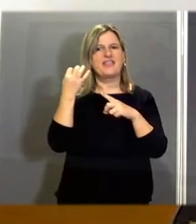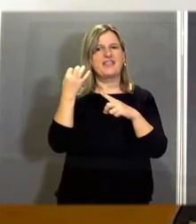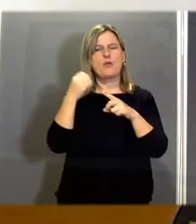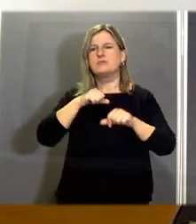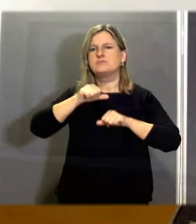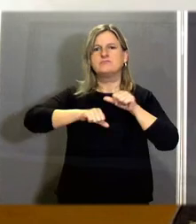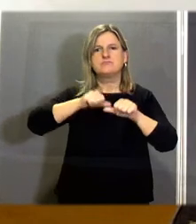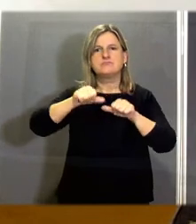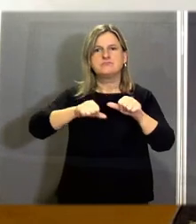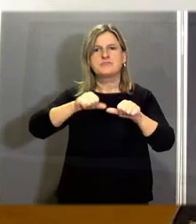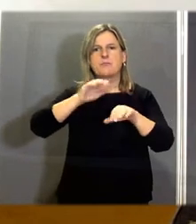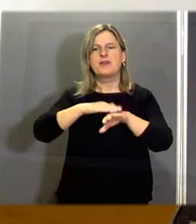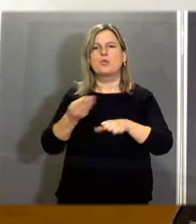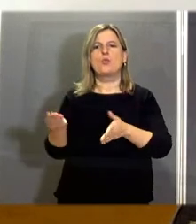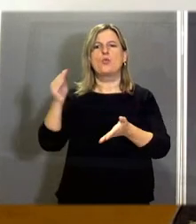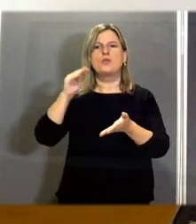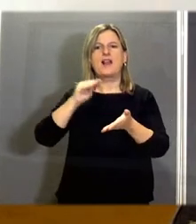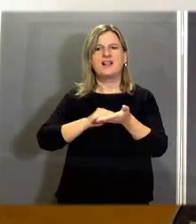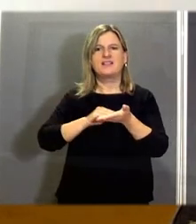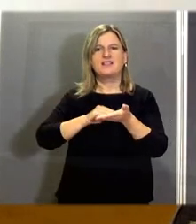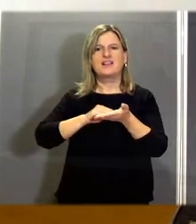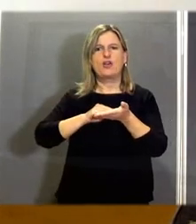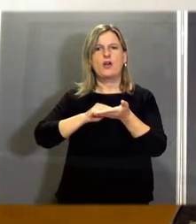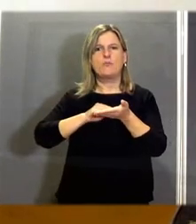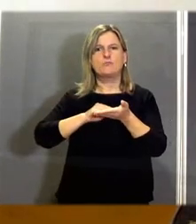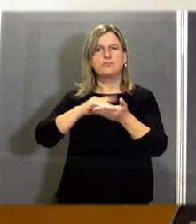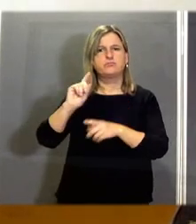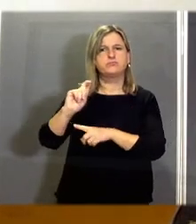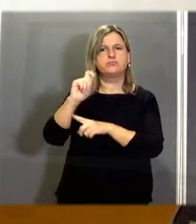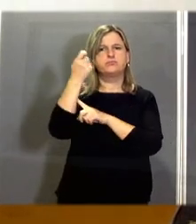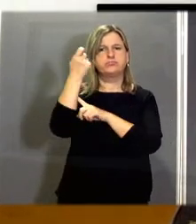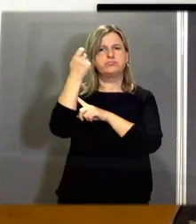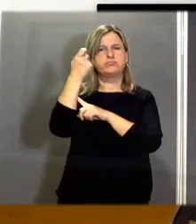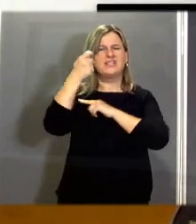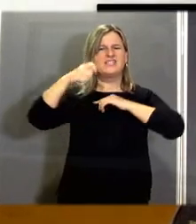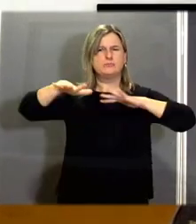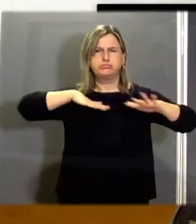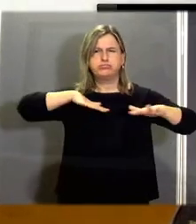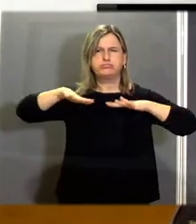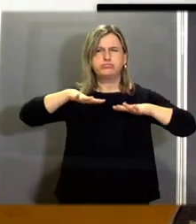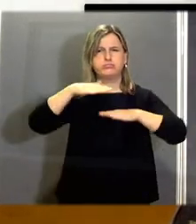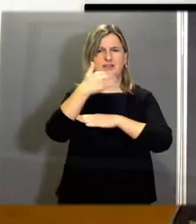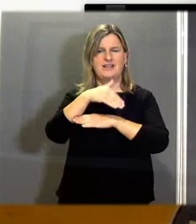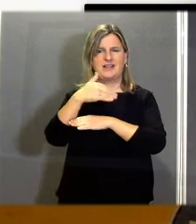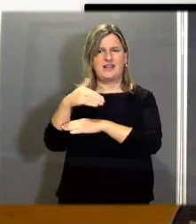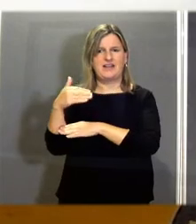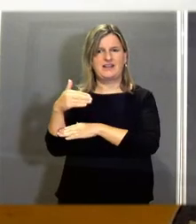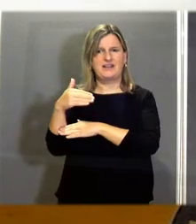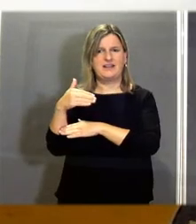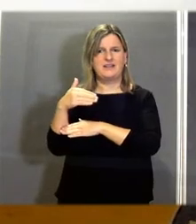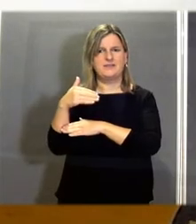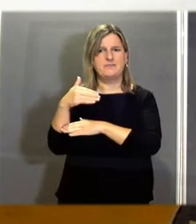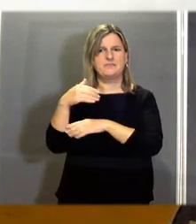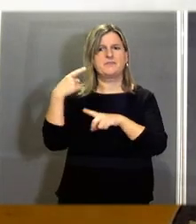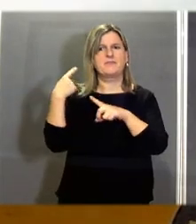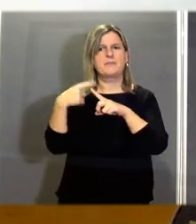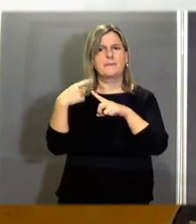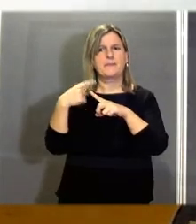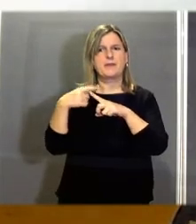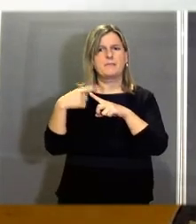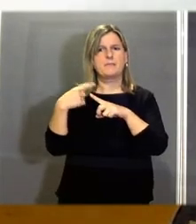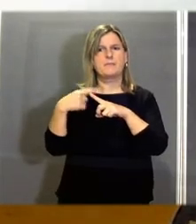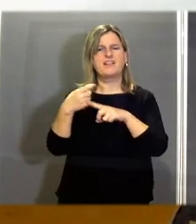ser una altra vegada els que complenem les grans avingudes, és perquè hi ha gent com ara que es